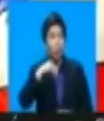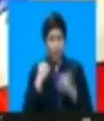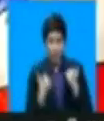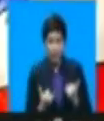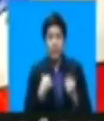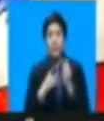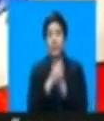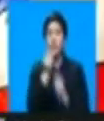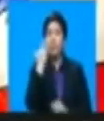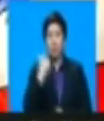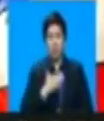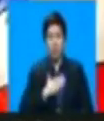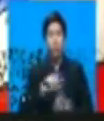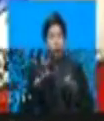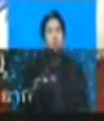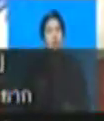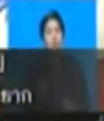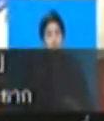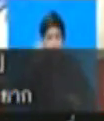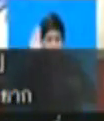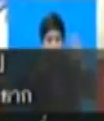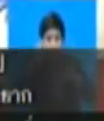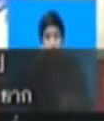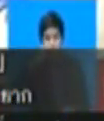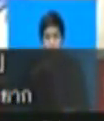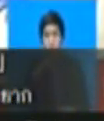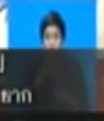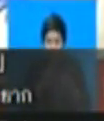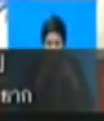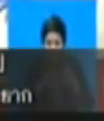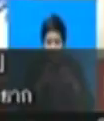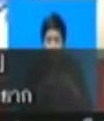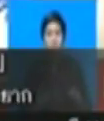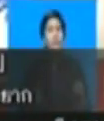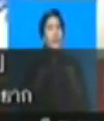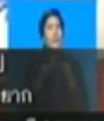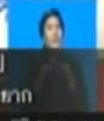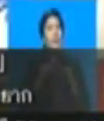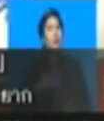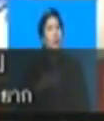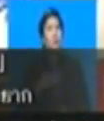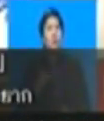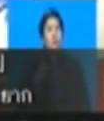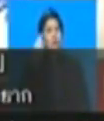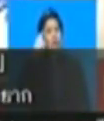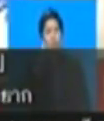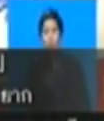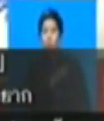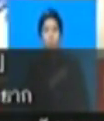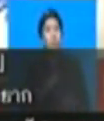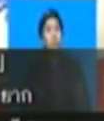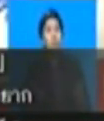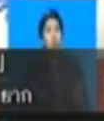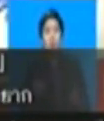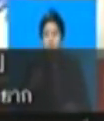การเฉพาะกิจแห่งประเทศไทยค่ำวานนี้ถึงแนวทางการปฏิรูปทั้ง11ด้านว่าต้องขอบคุณสมาชิกสภาปฏิ